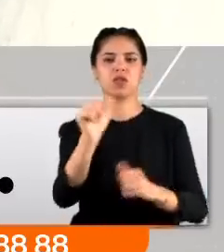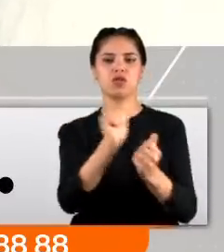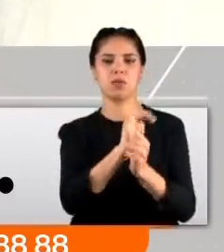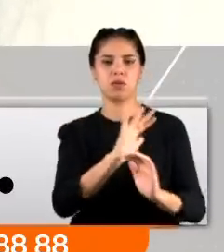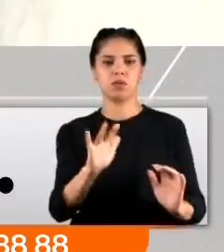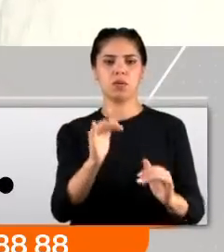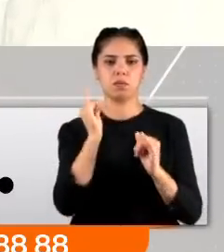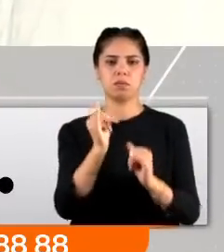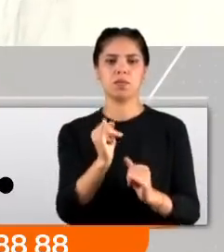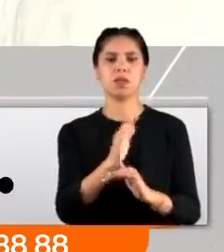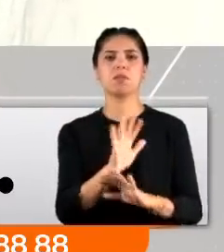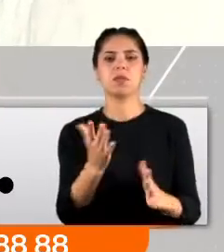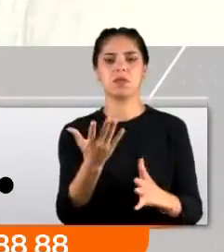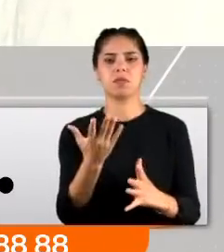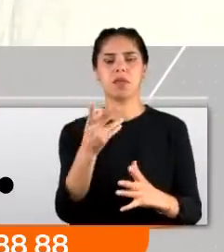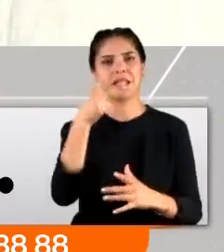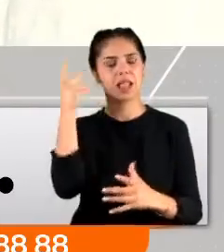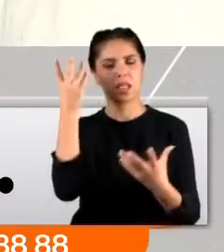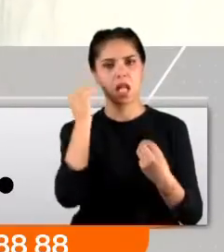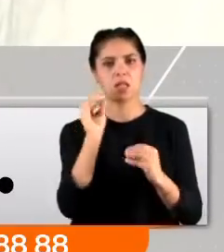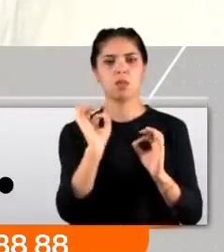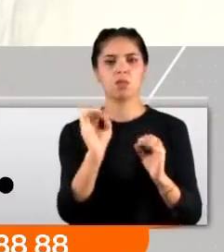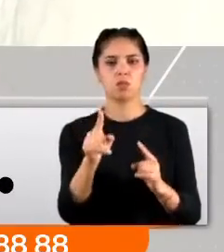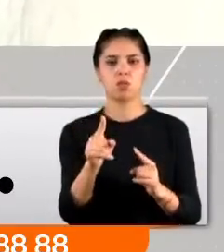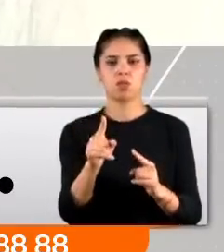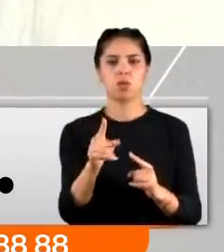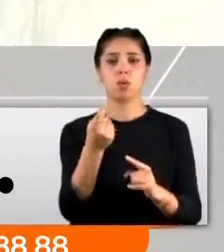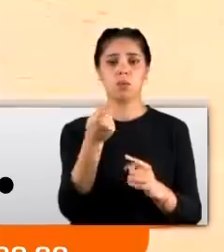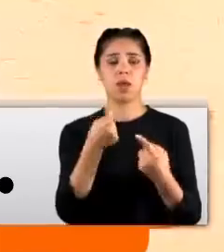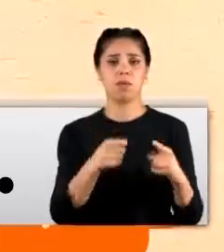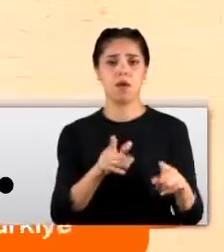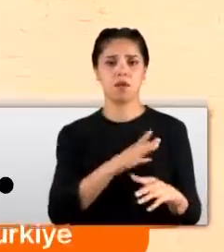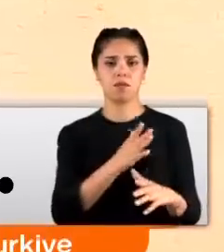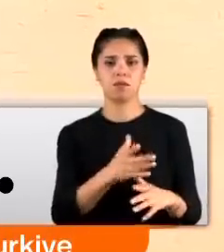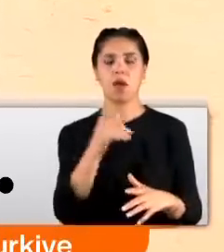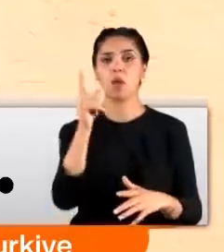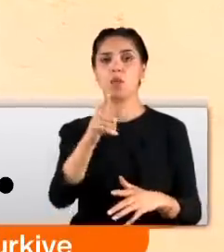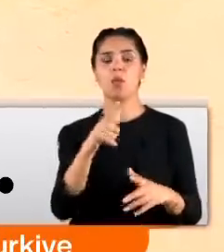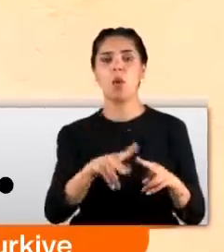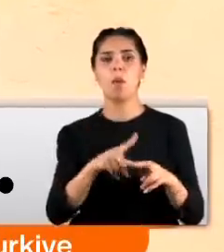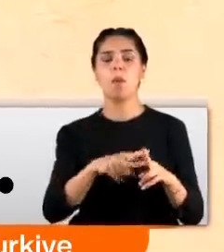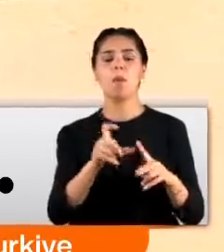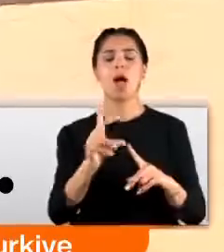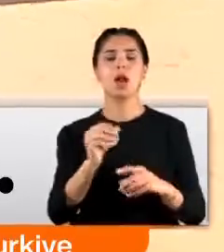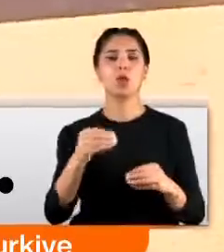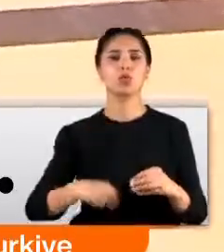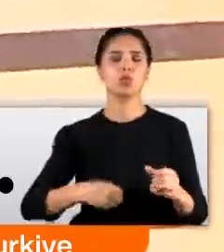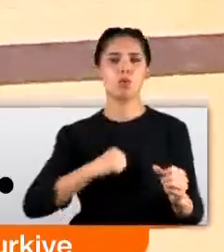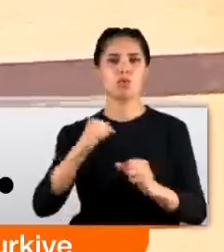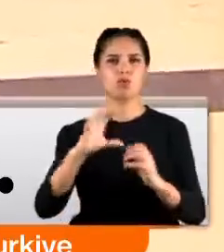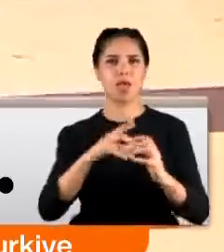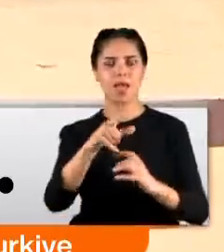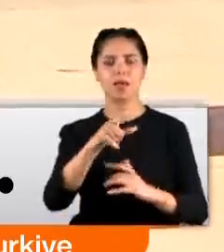ama böyle kirleri götürmemiş. Oradan da yine sahte olduğunu anlayabiliriz. Artı bir de fiyat farkından. Mali suçlarla mücadele şube müdürlüğü ekiplerinin